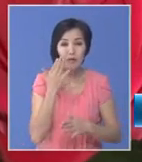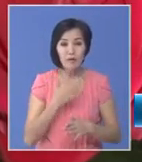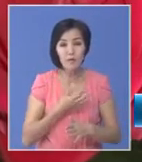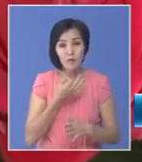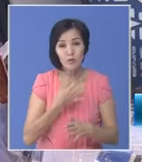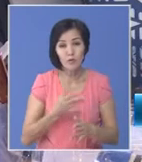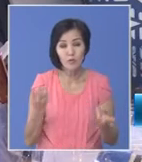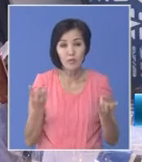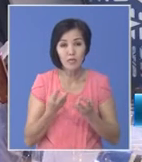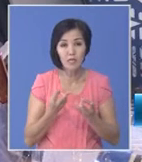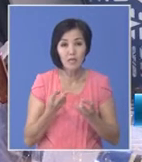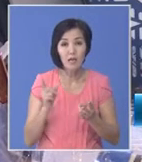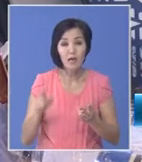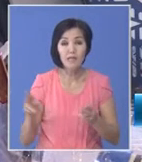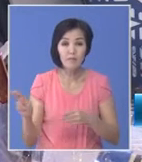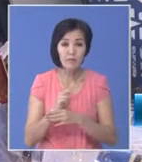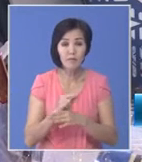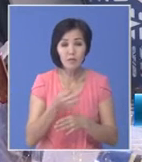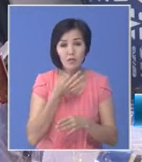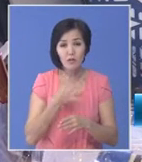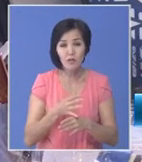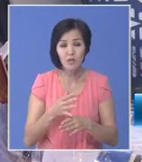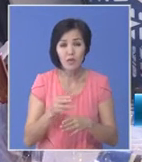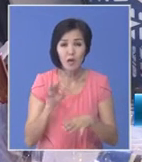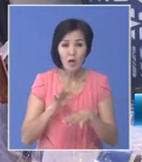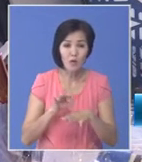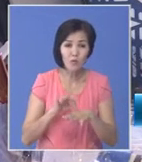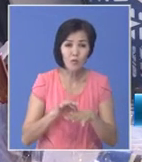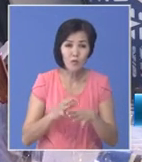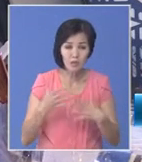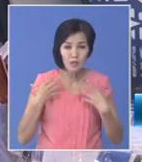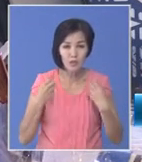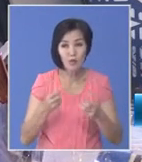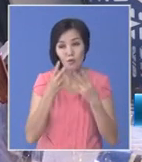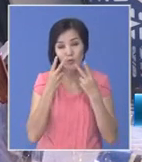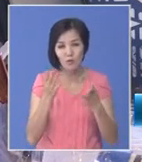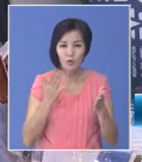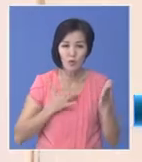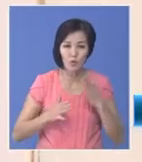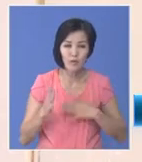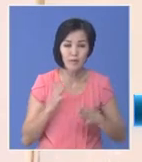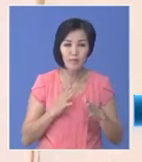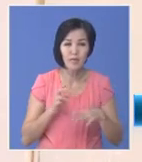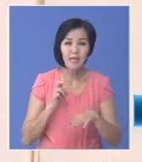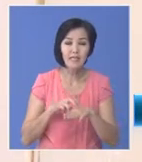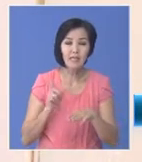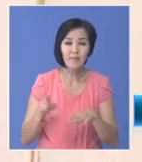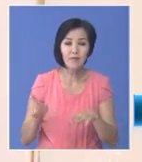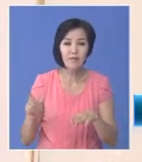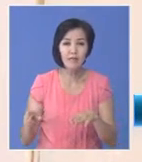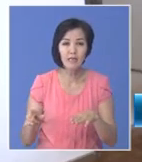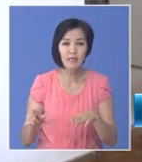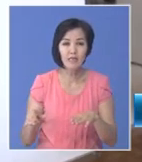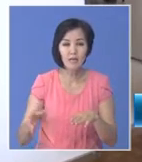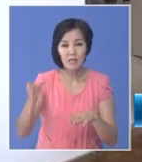керек. Маған адамдарды емдеген ұнайды. Ауруынан айығып кеткен жандарды көргенде қуанамын. Терапевт дәрігердің жан-жақты